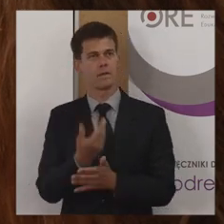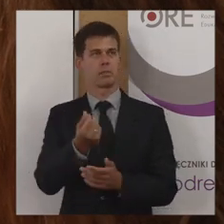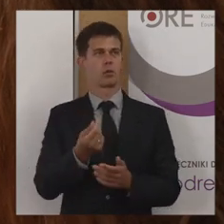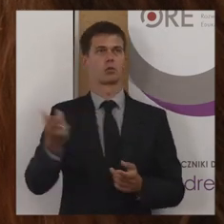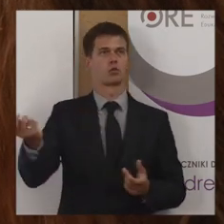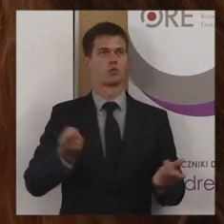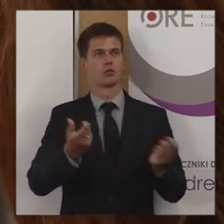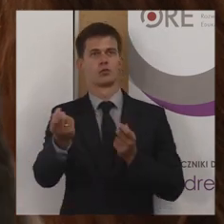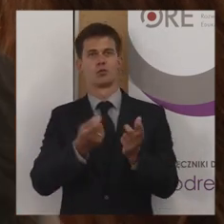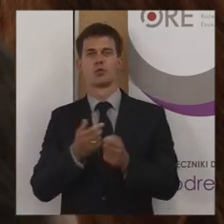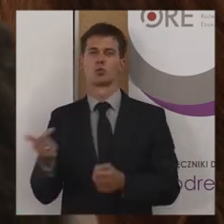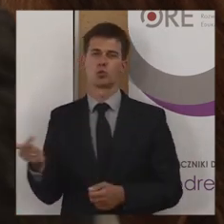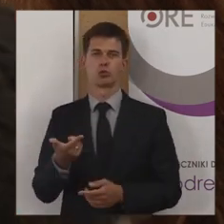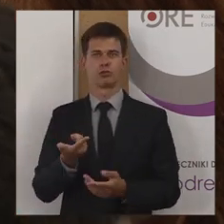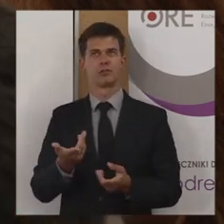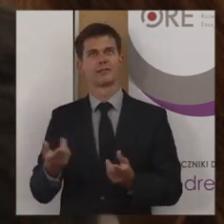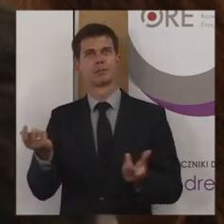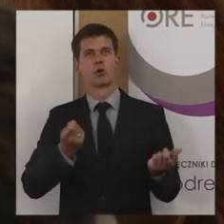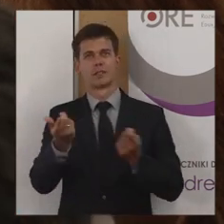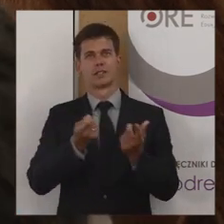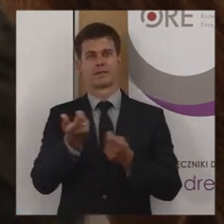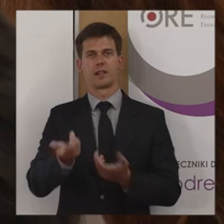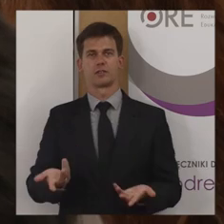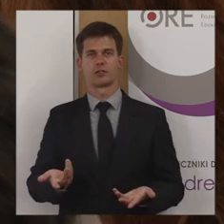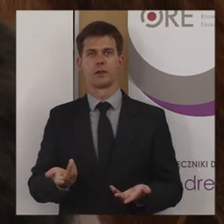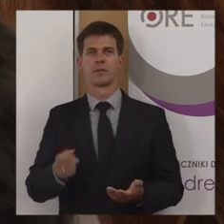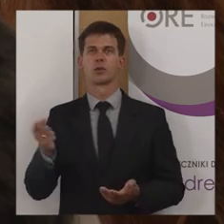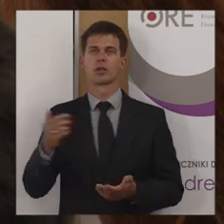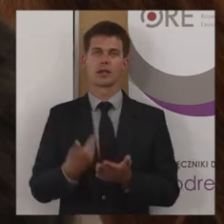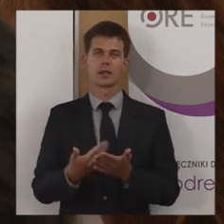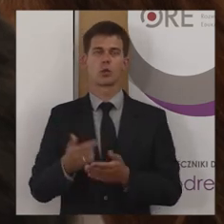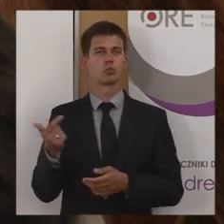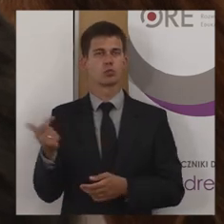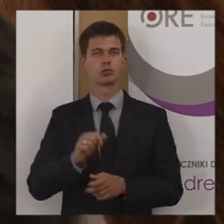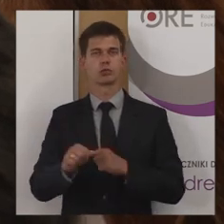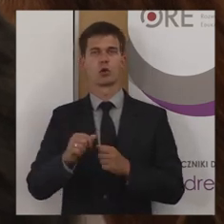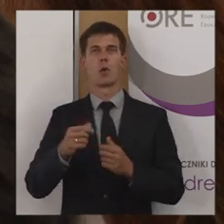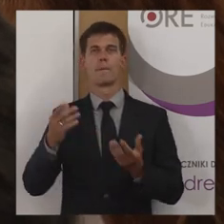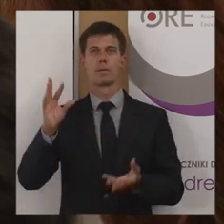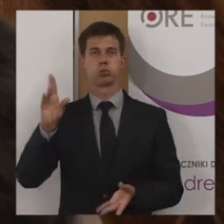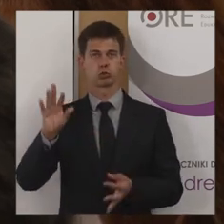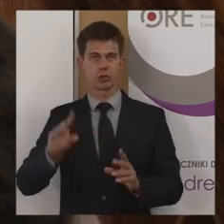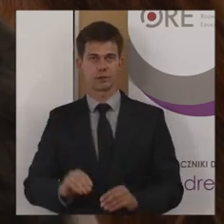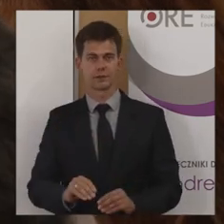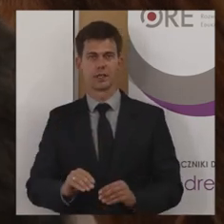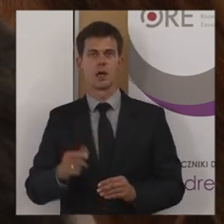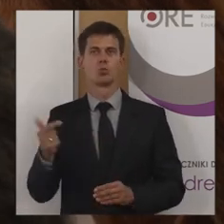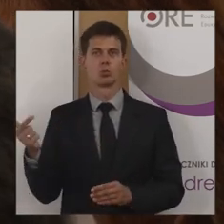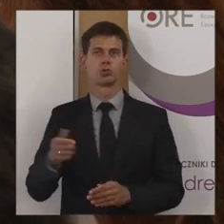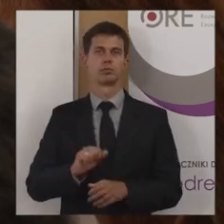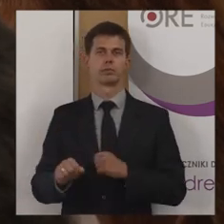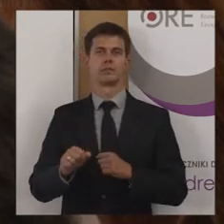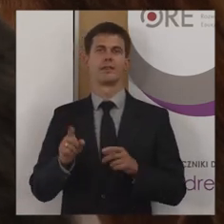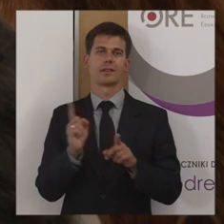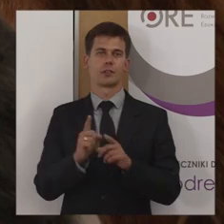i budżety wszelkich tego typu projektów powinny być tak konstruowane, aby uwzględniały